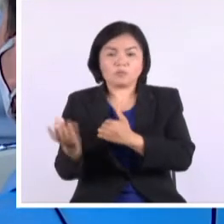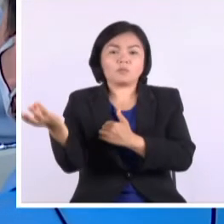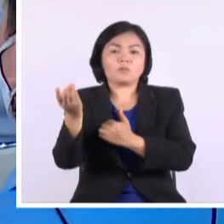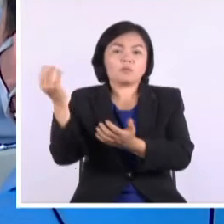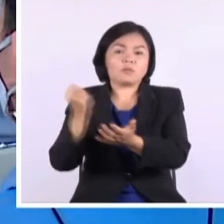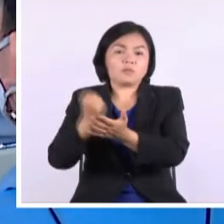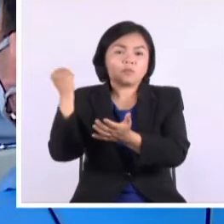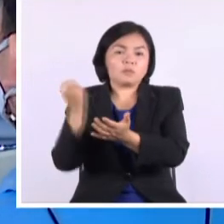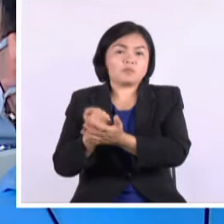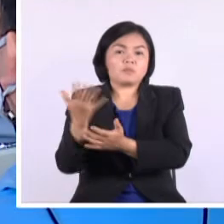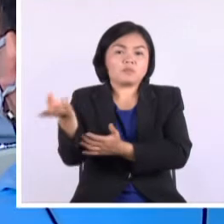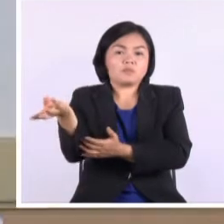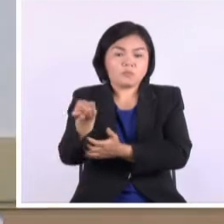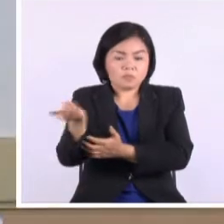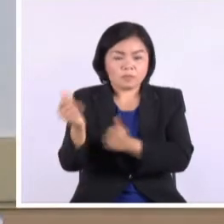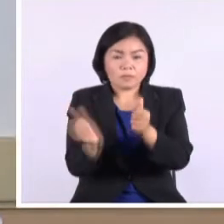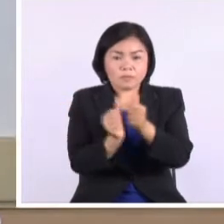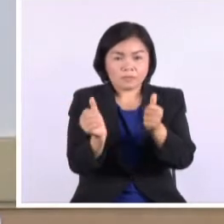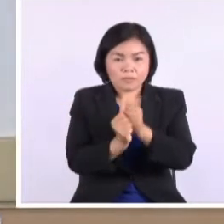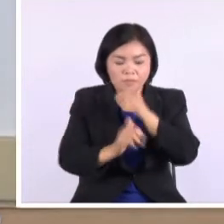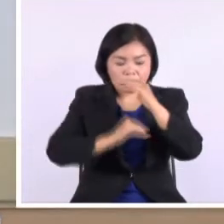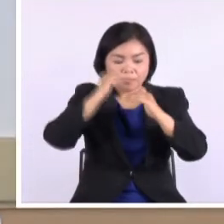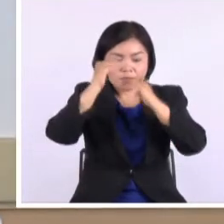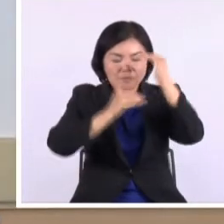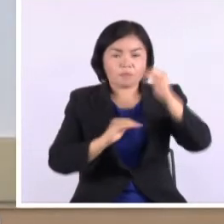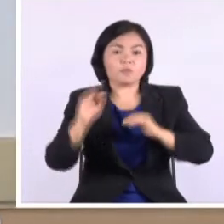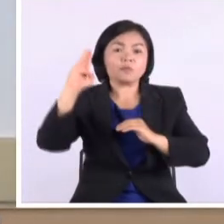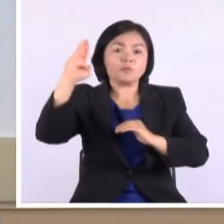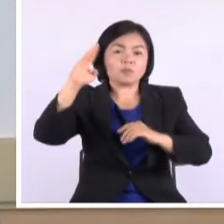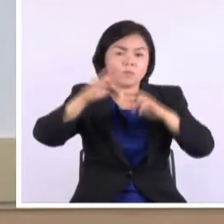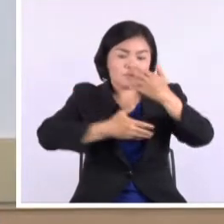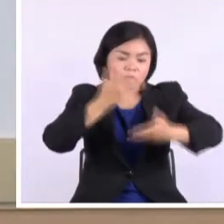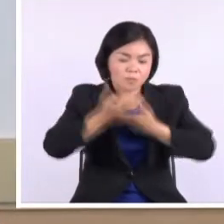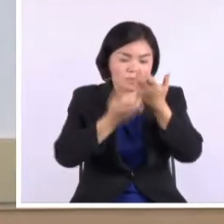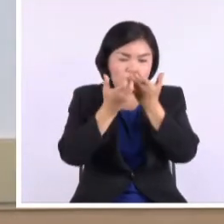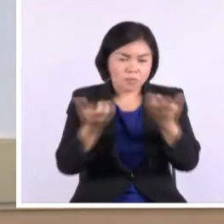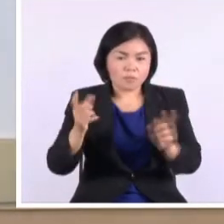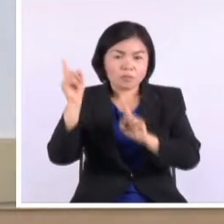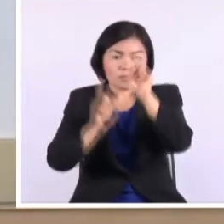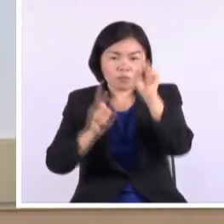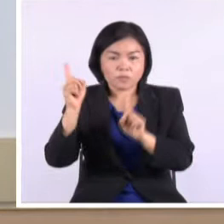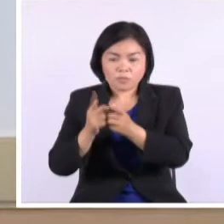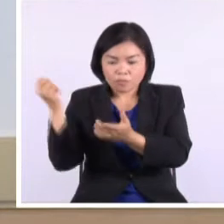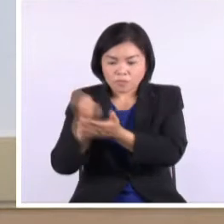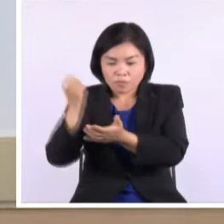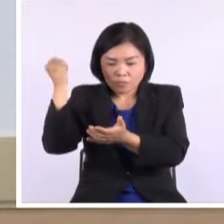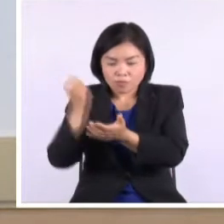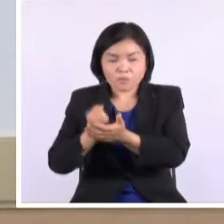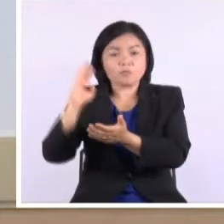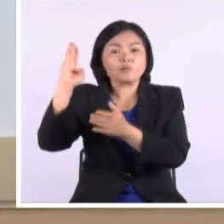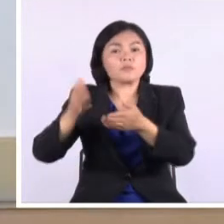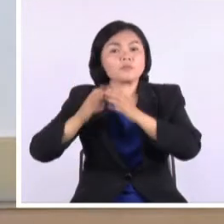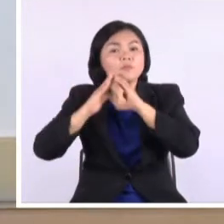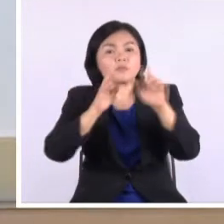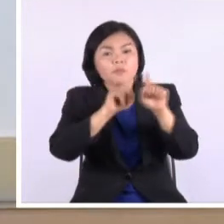เร่อปาจิตนะครับรองอธิบดีกรมพัฒนาธุรกิจการค้ากระทรวงพาณิชย์เปิดเผยสถิติการจดทะเบียนธุรกิจในเดือนกรกฎาคมนะ